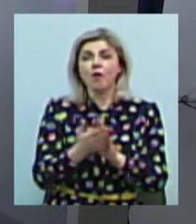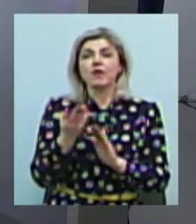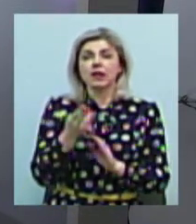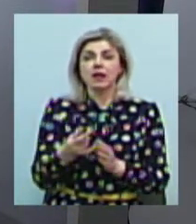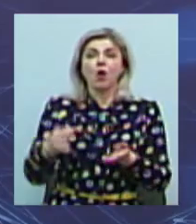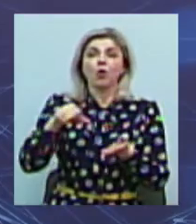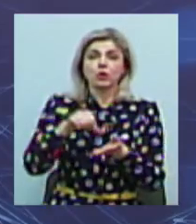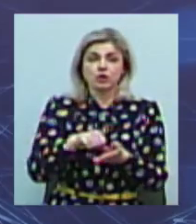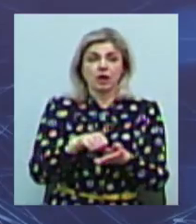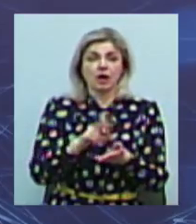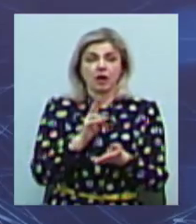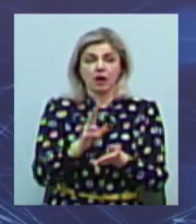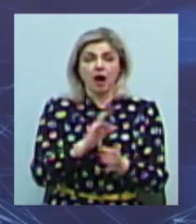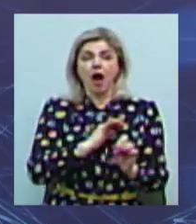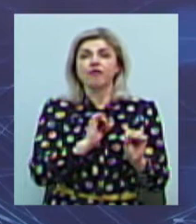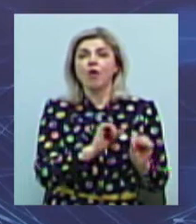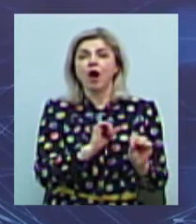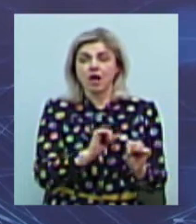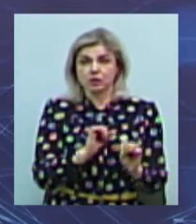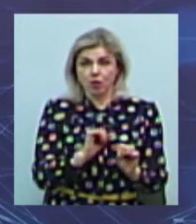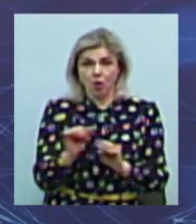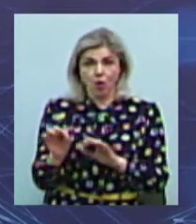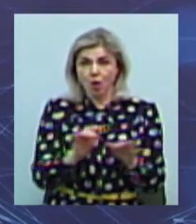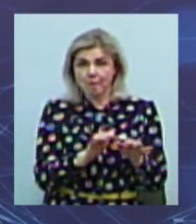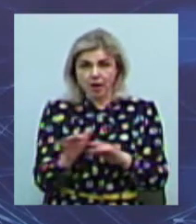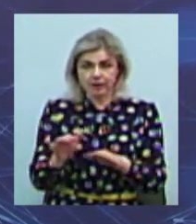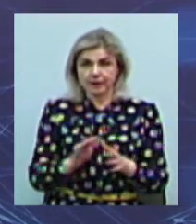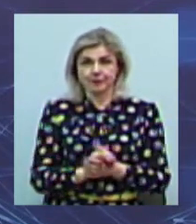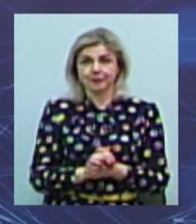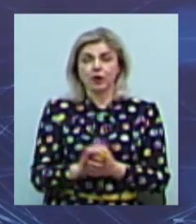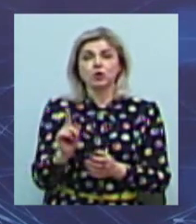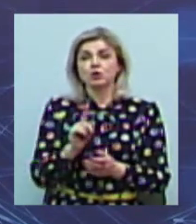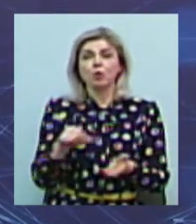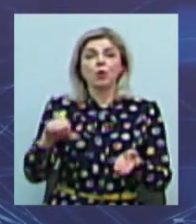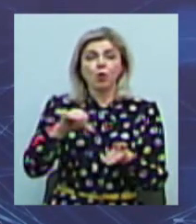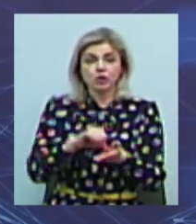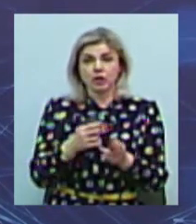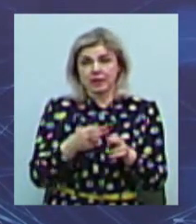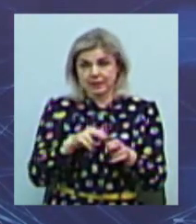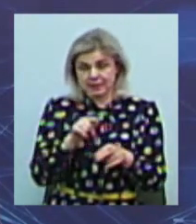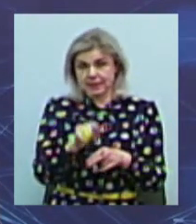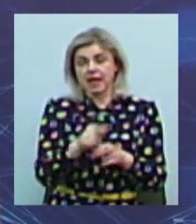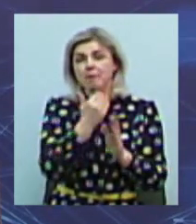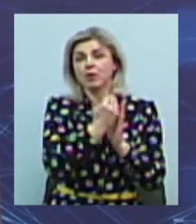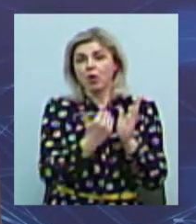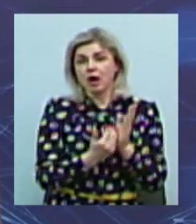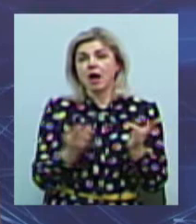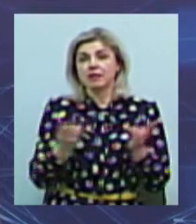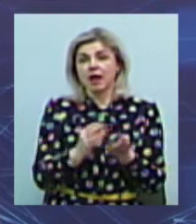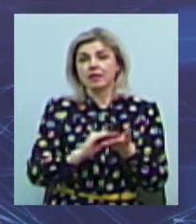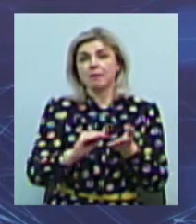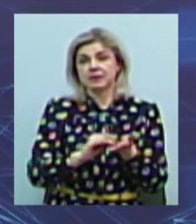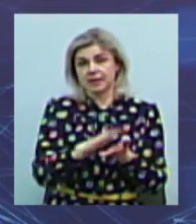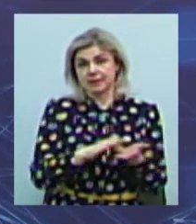для залучення до адвокатської компанії? Для того, щоб взяти участь у цій програмі, всього-навсього треба написати